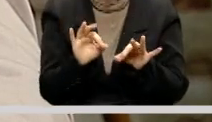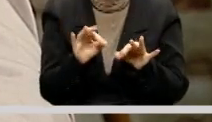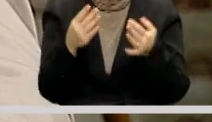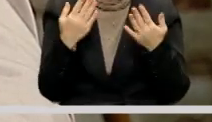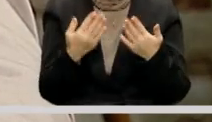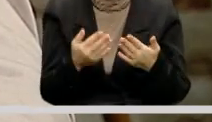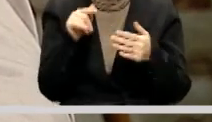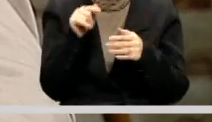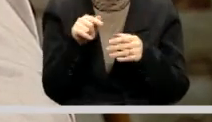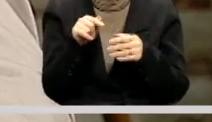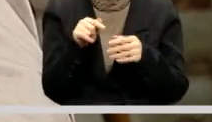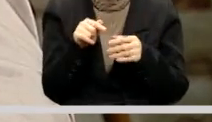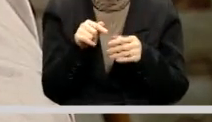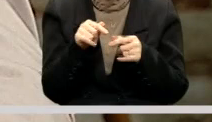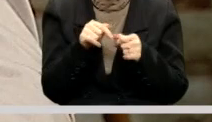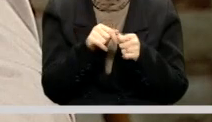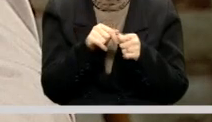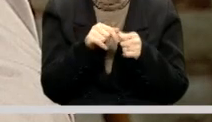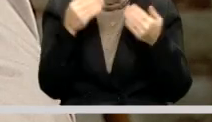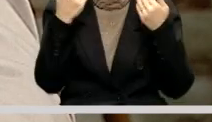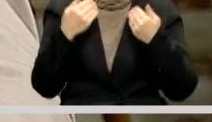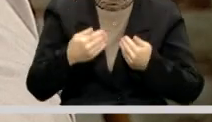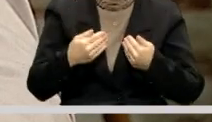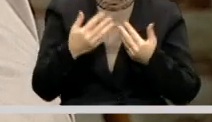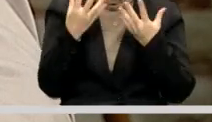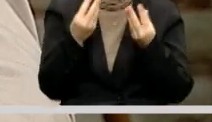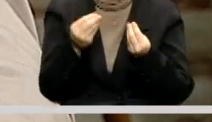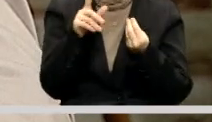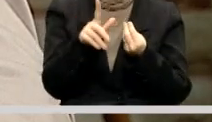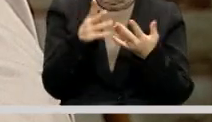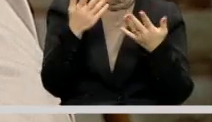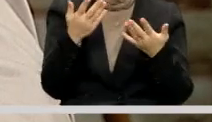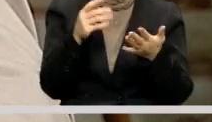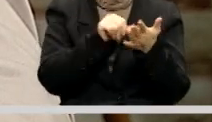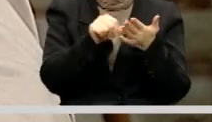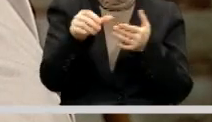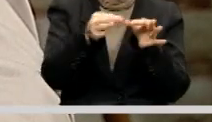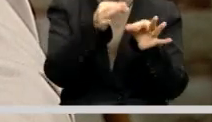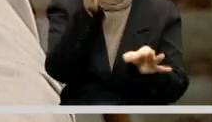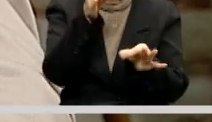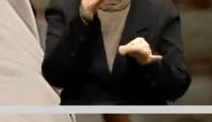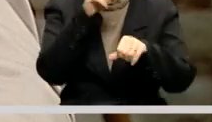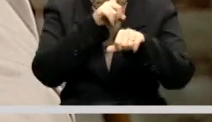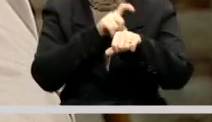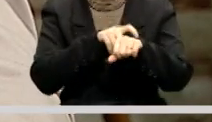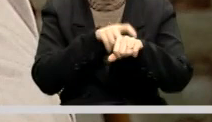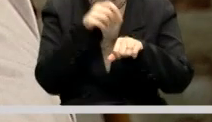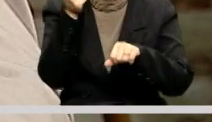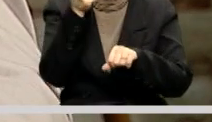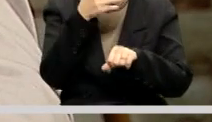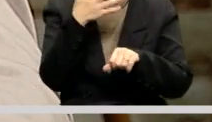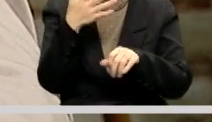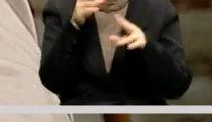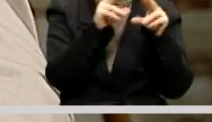bu aslında sirkadyen ritmimiz, yani biyolojik ritmimiz. Her insanın kaçta yatacağı, kaçta kalkacağı kodlanmıştır. Genetik ve